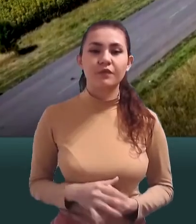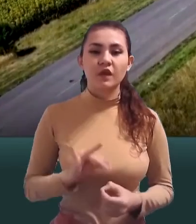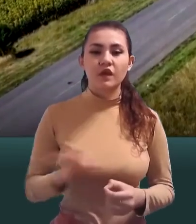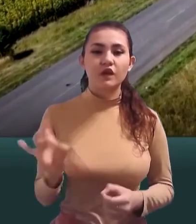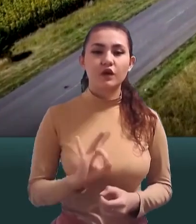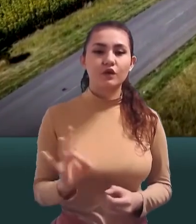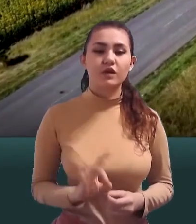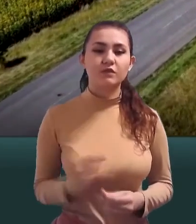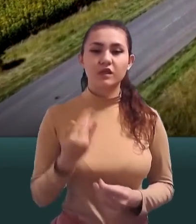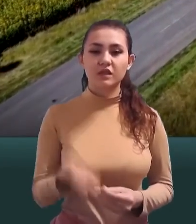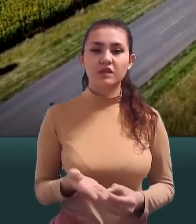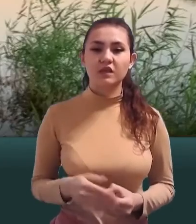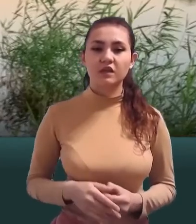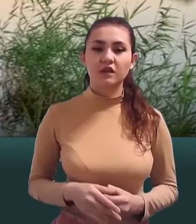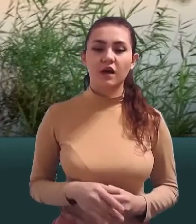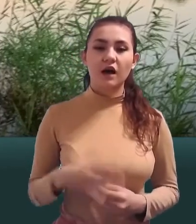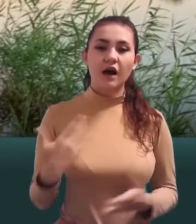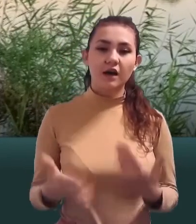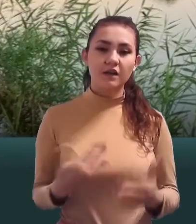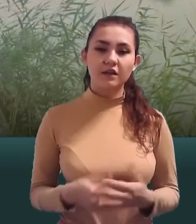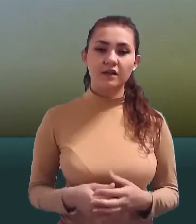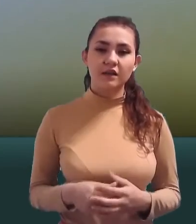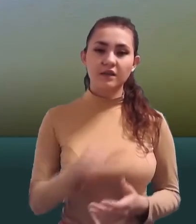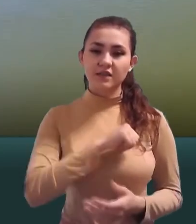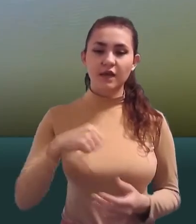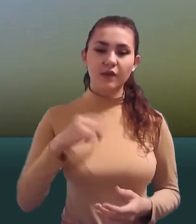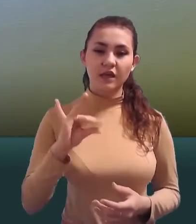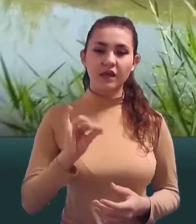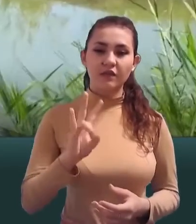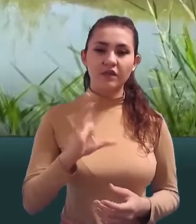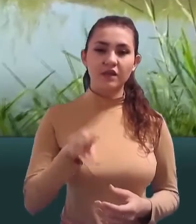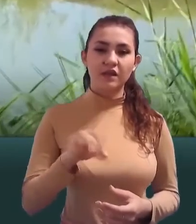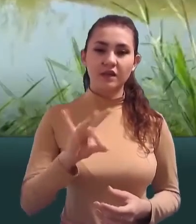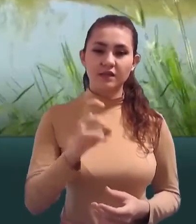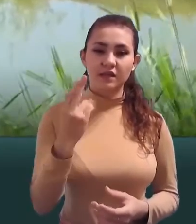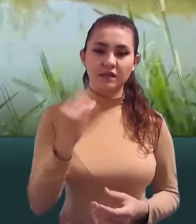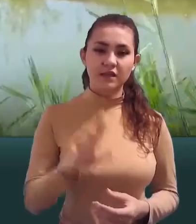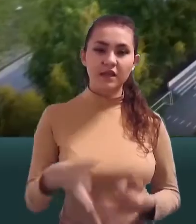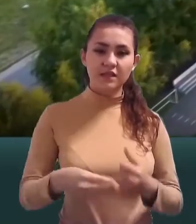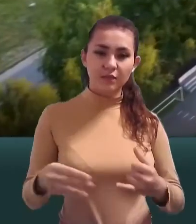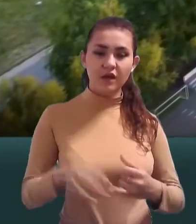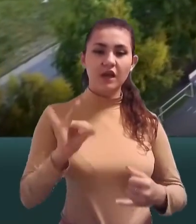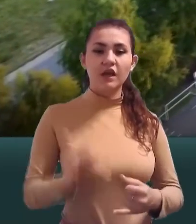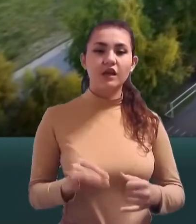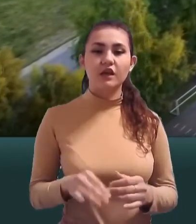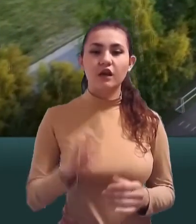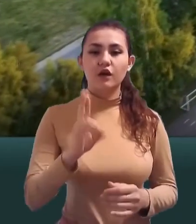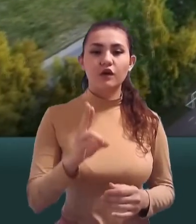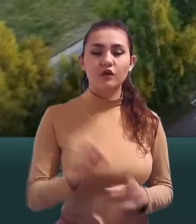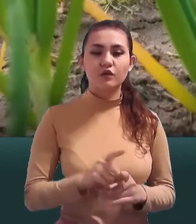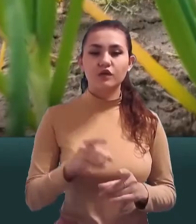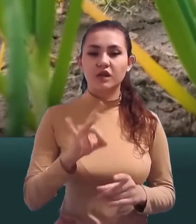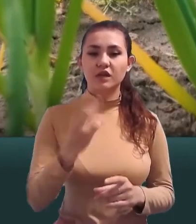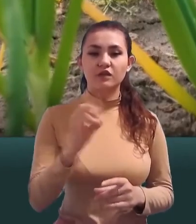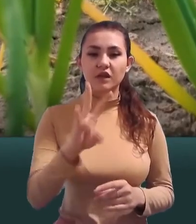розміри цих угідь. Але ж от саме інвентаризація цих земель і корисне їх раціональне їх використання,